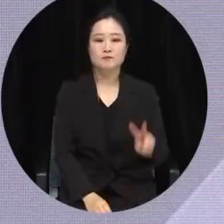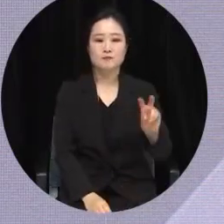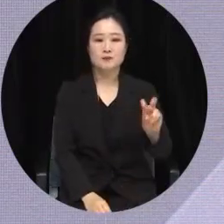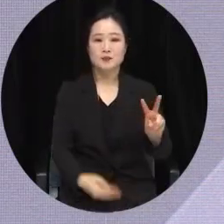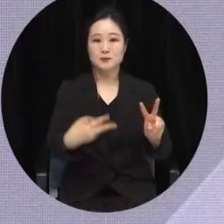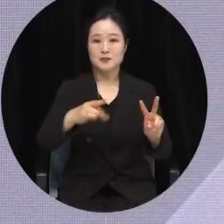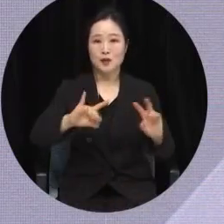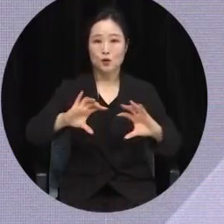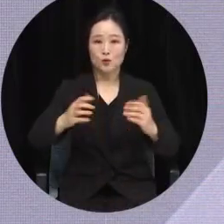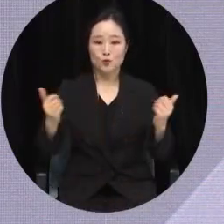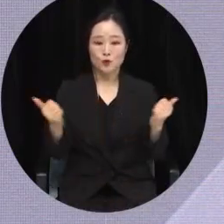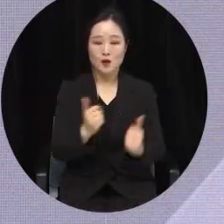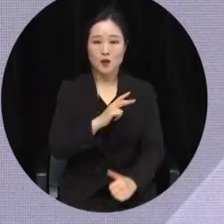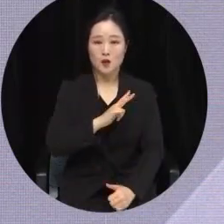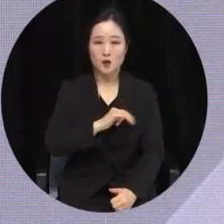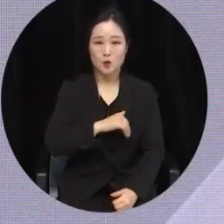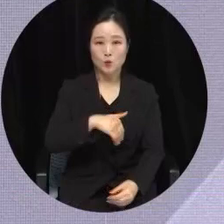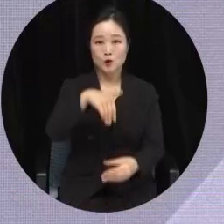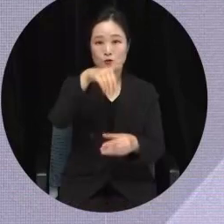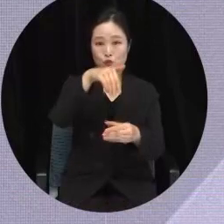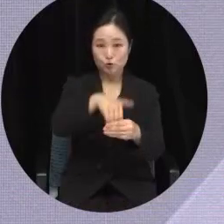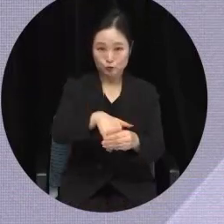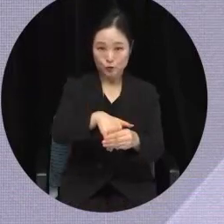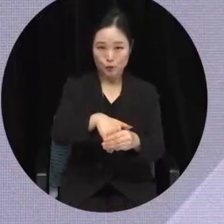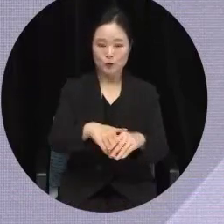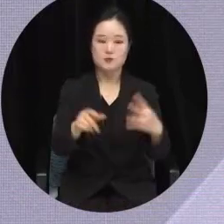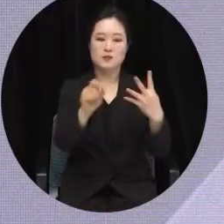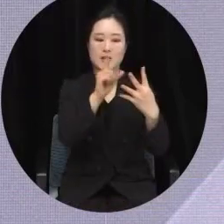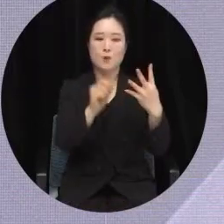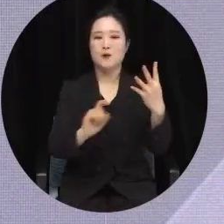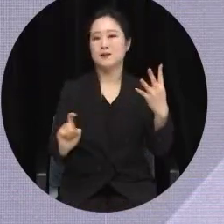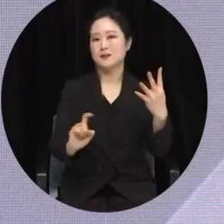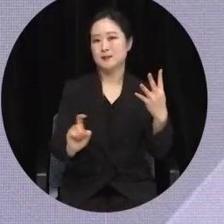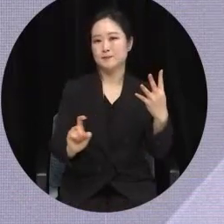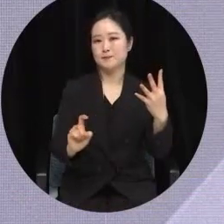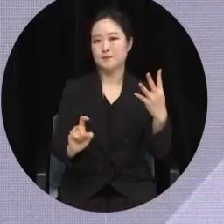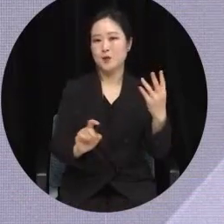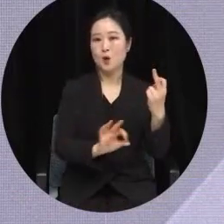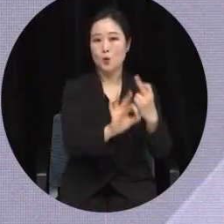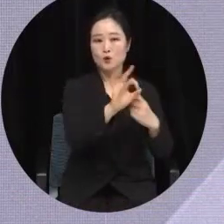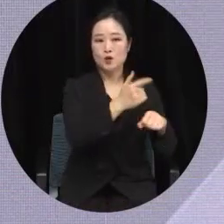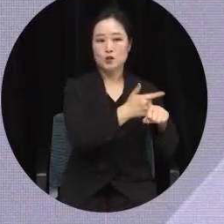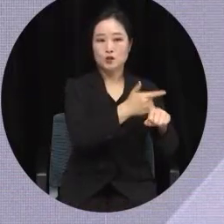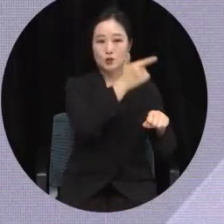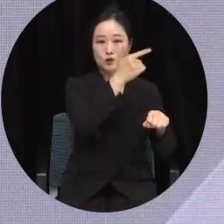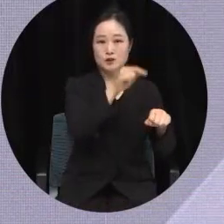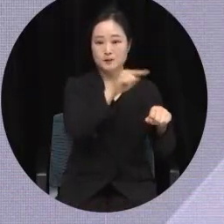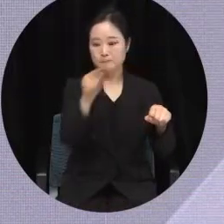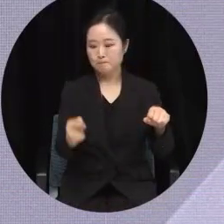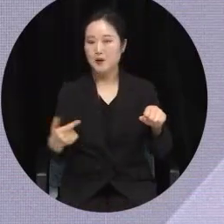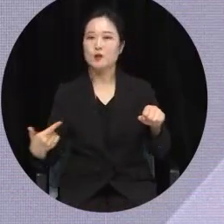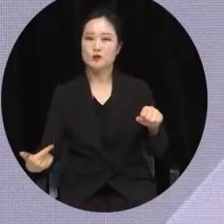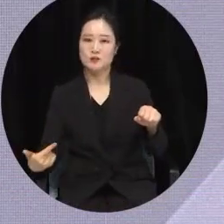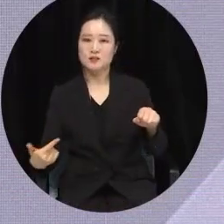제22대 국회의원 선거 투표는 오는 4월 10일 오전 6시부터 오후